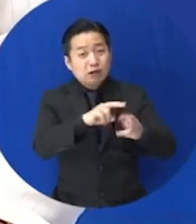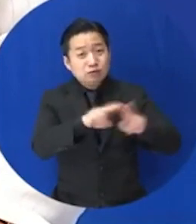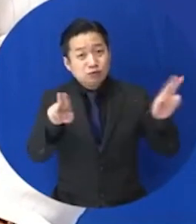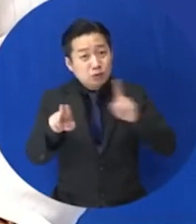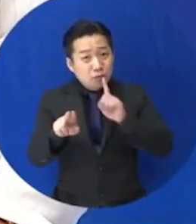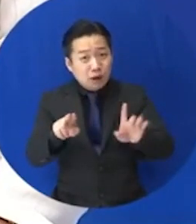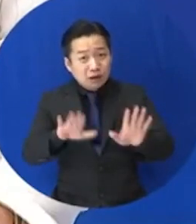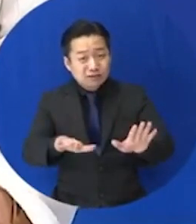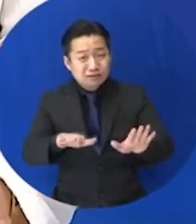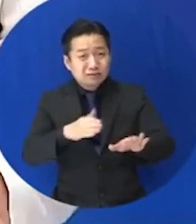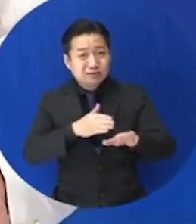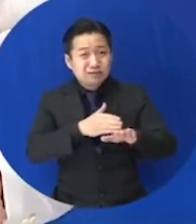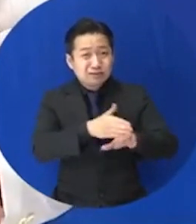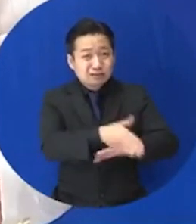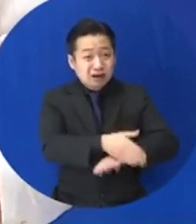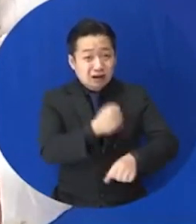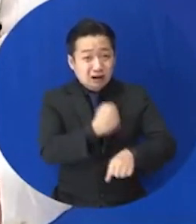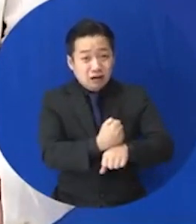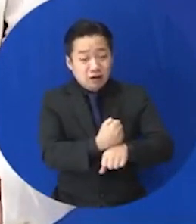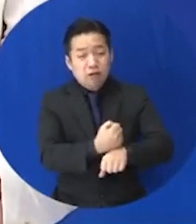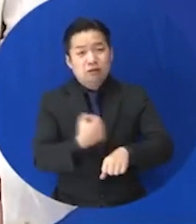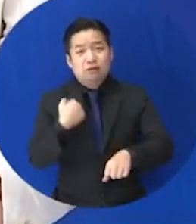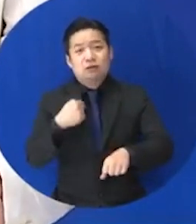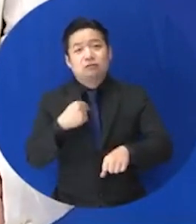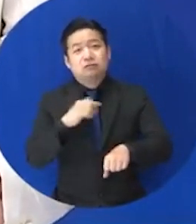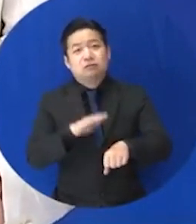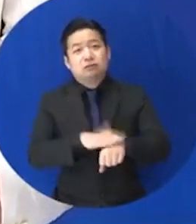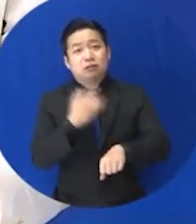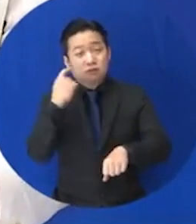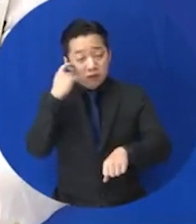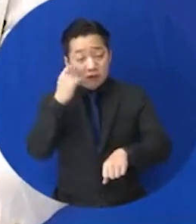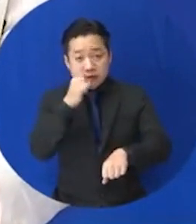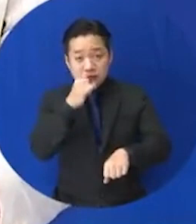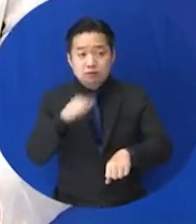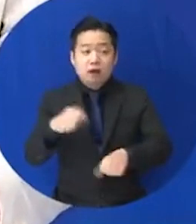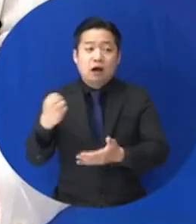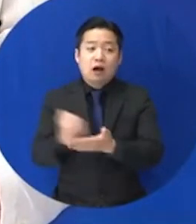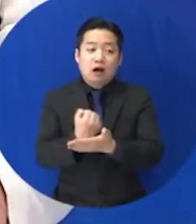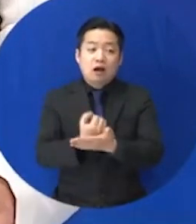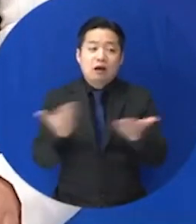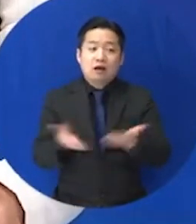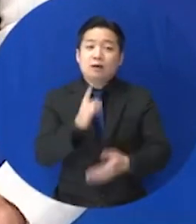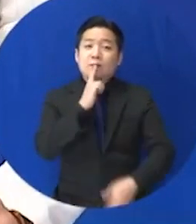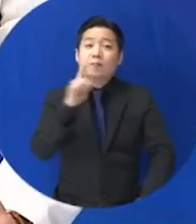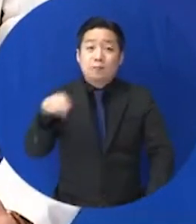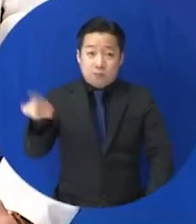선제적으로 이렇게 한다 하는 것은 대단히 잘못됐다 생각하는데 동의하시나요? 네, 뭐 안타까운 일이고요.